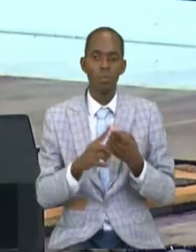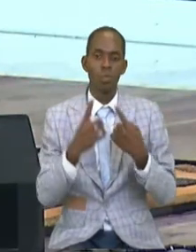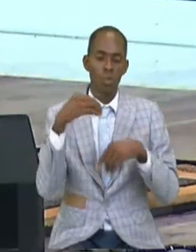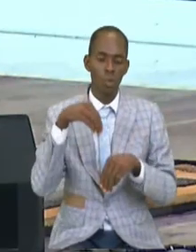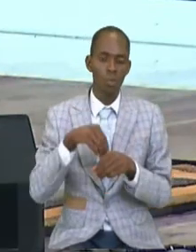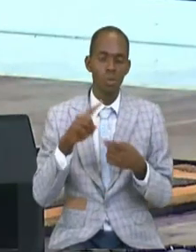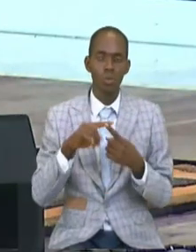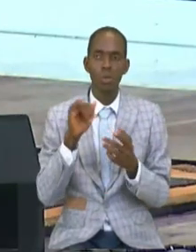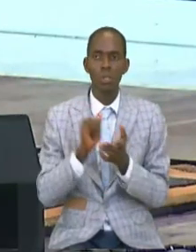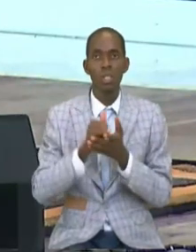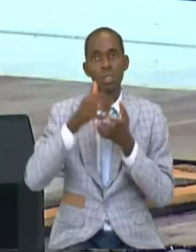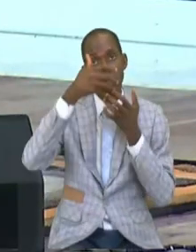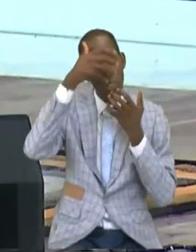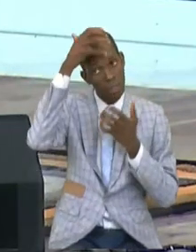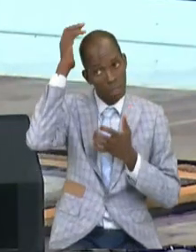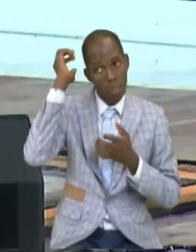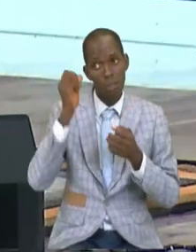un ange